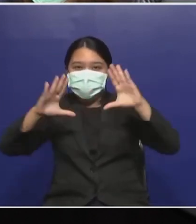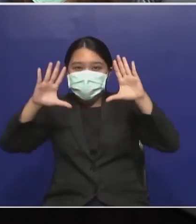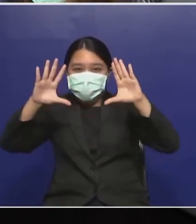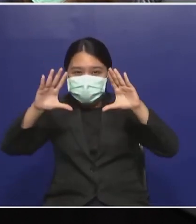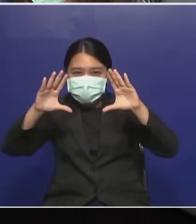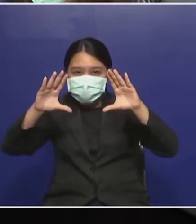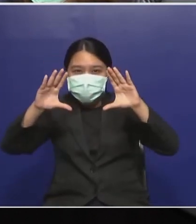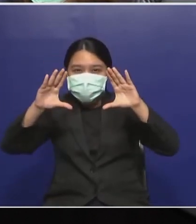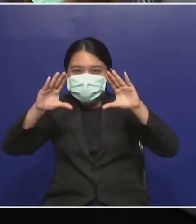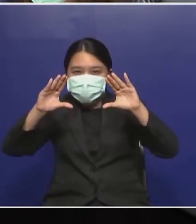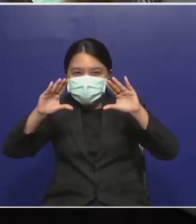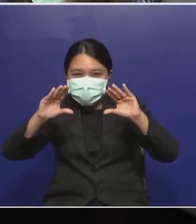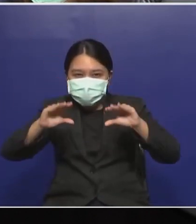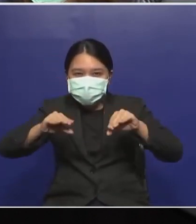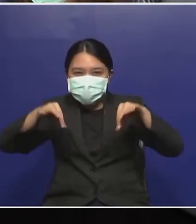กลายเปผาแ้ผ